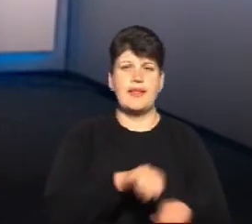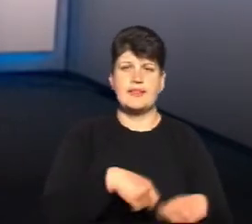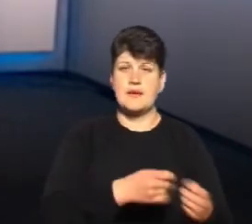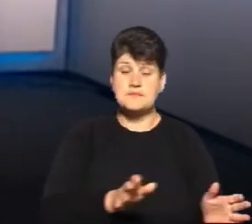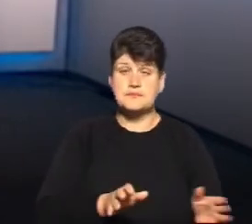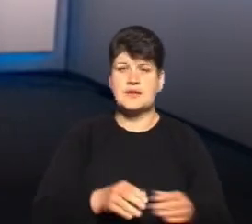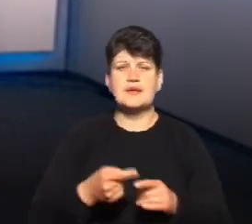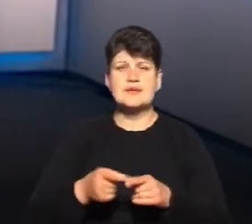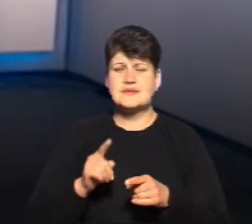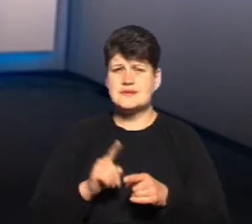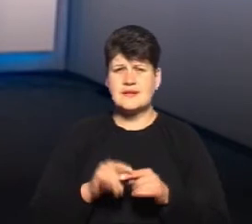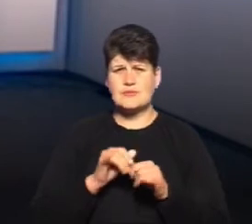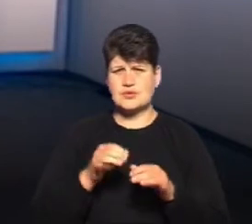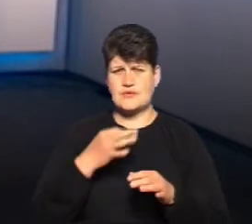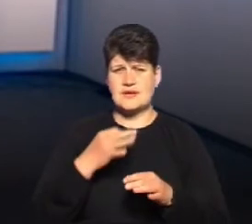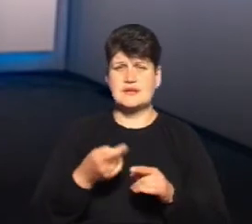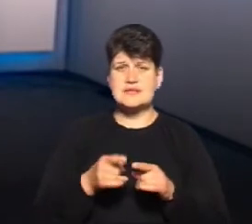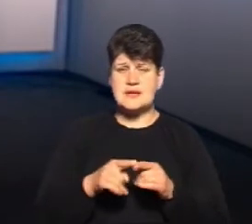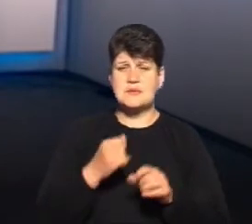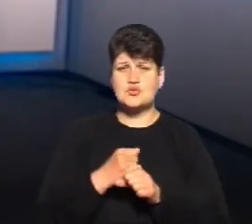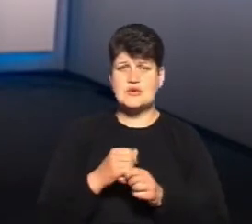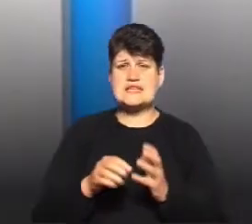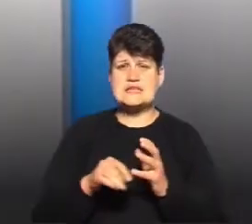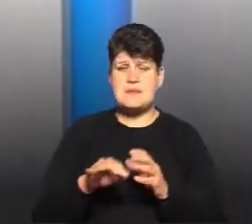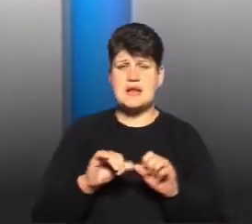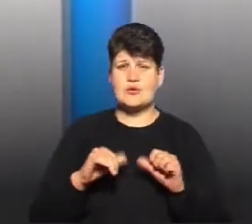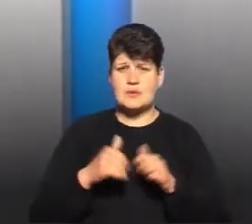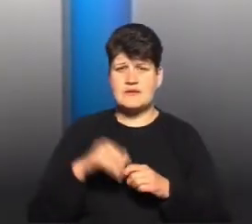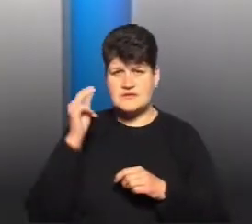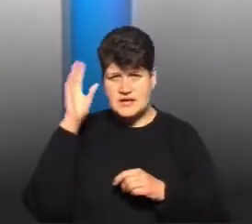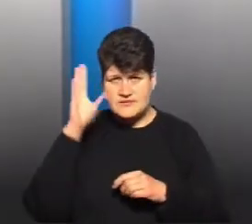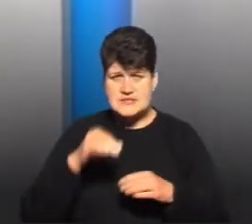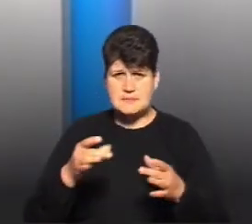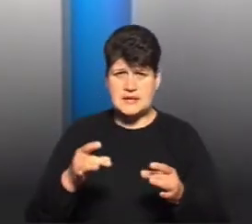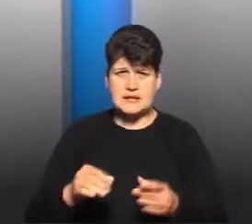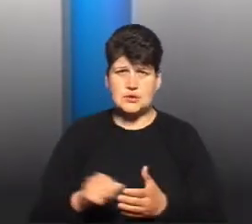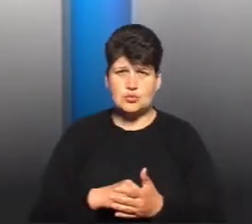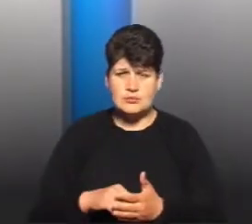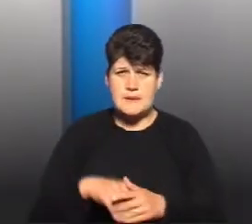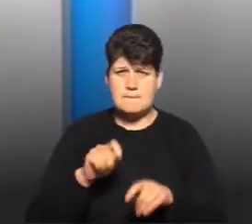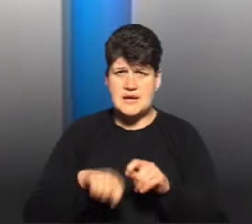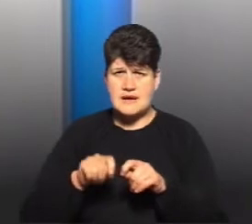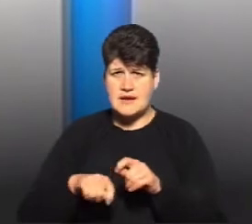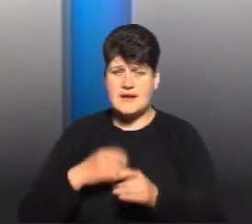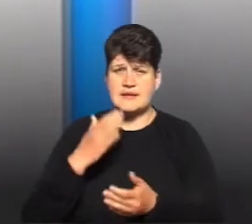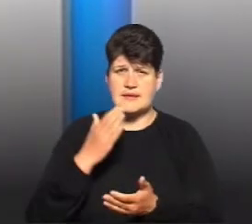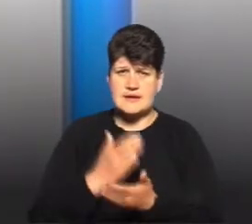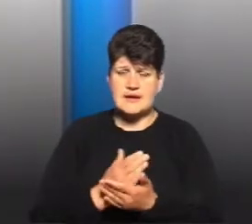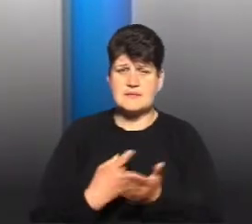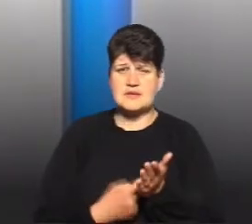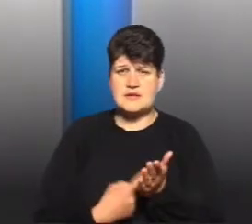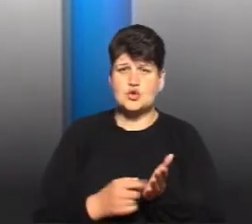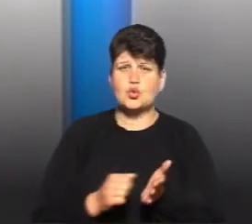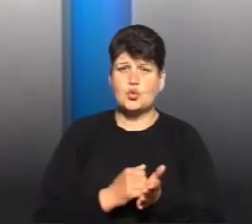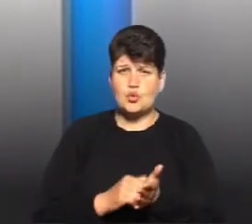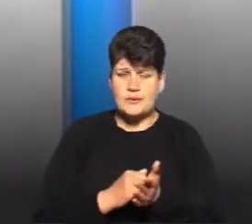попередньо працює земельна комісія, яка вивчає повністю всі пакети документів, перевіряє наявність підтверджуючих документів, чи дійсно ця людина